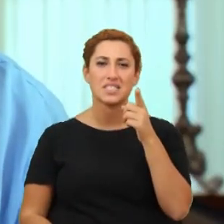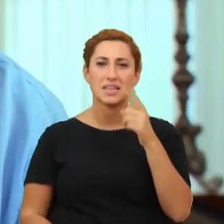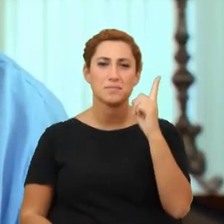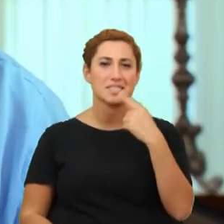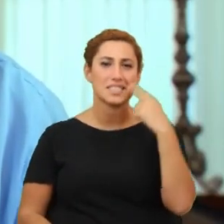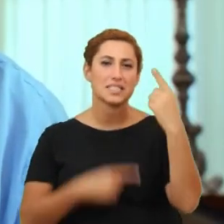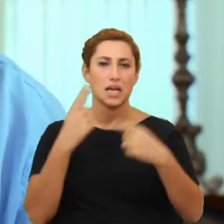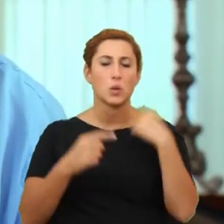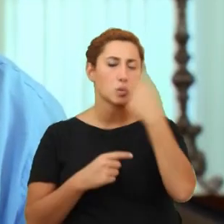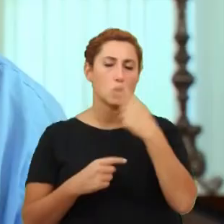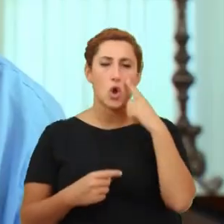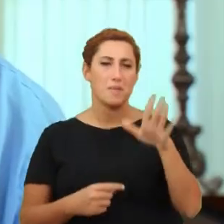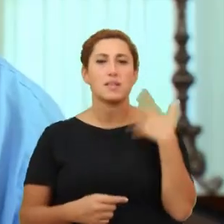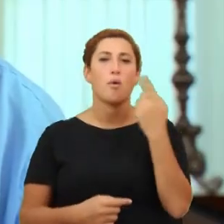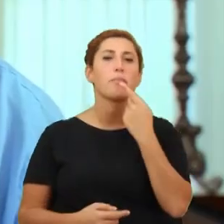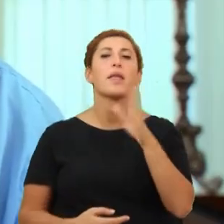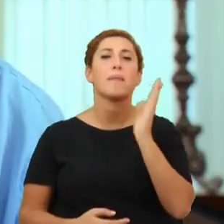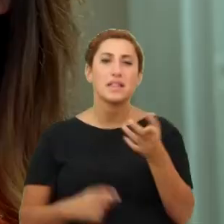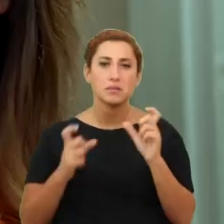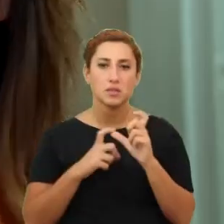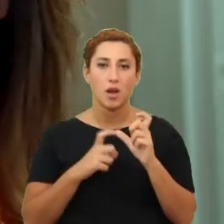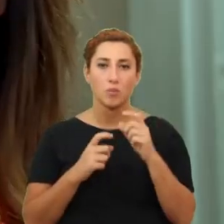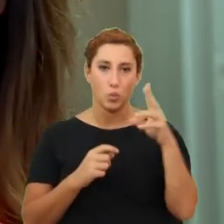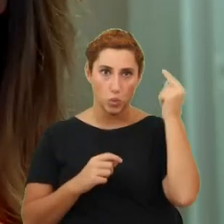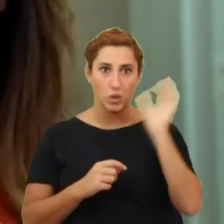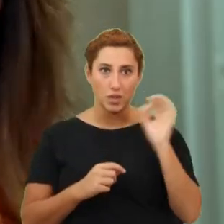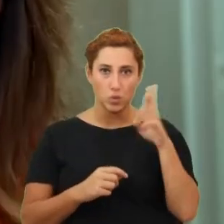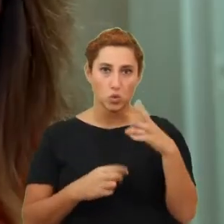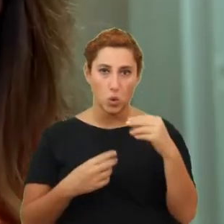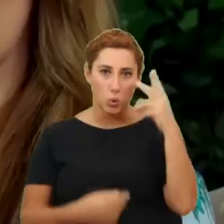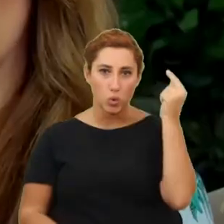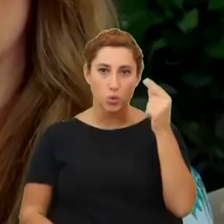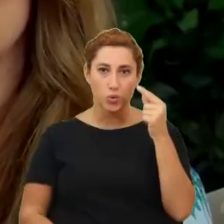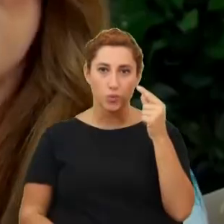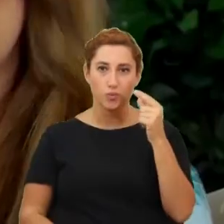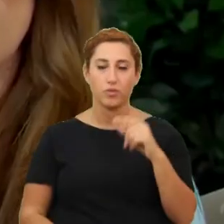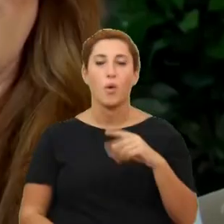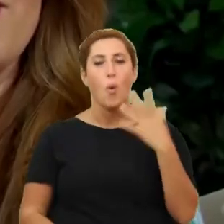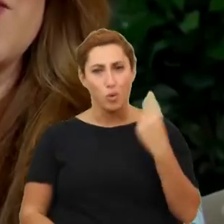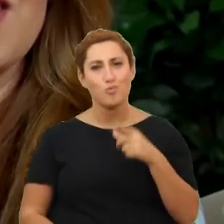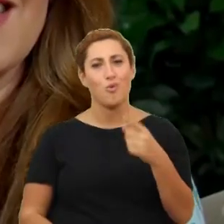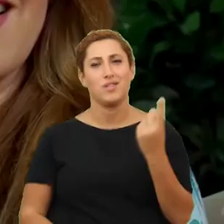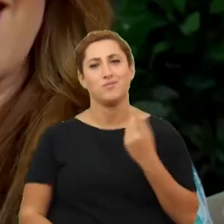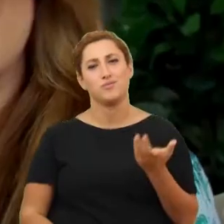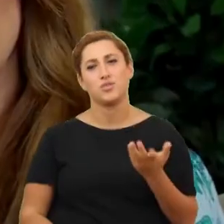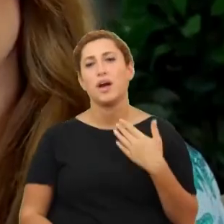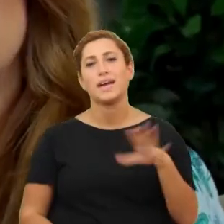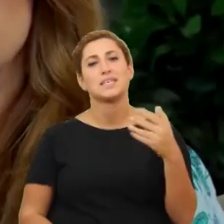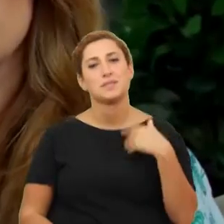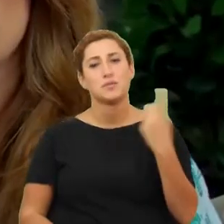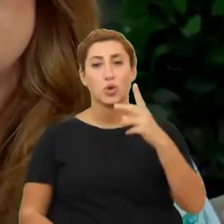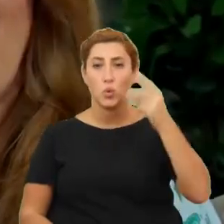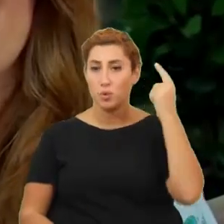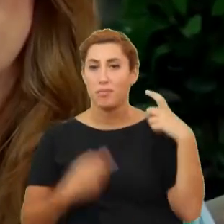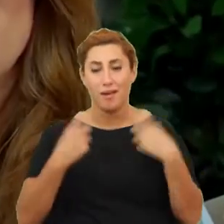bir sene suratını görmek istemiyorum demedin mi Sarp'a? Unuttun değil mi küs olduğunu, unuttun. Mümkün mü böyle bir şey? Hayır, benim bir